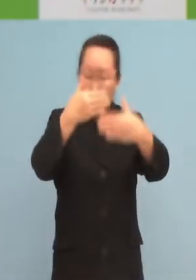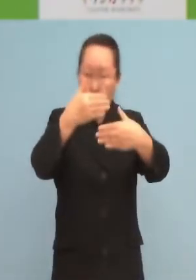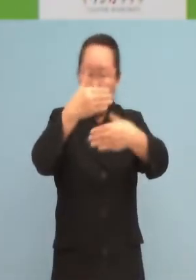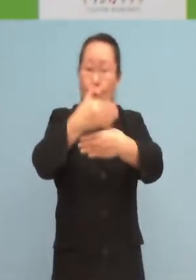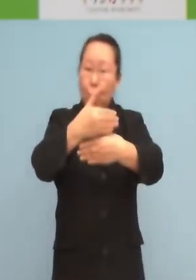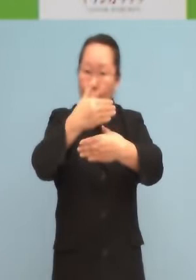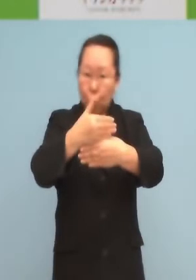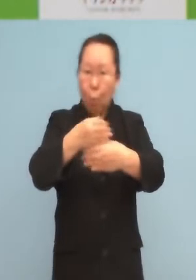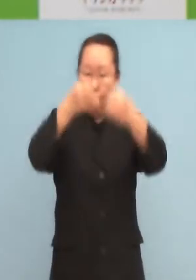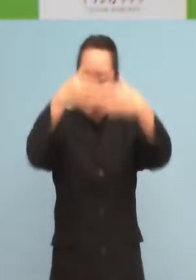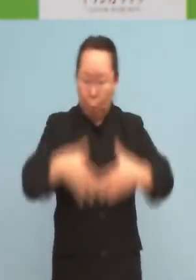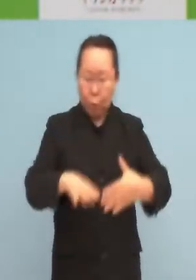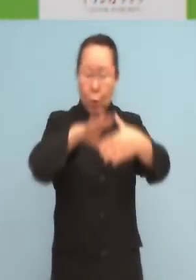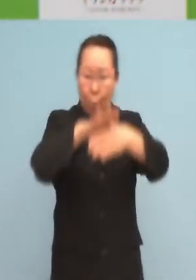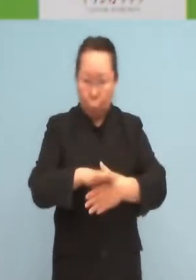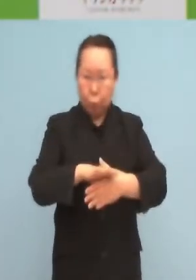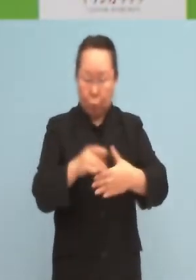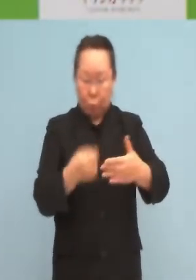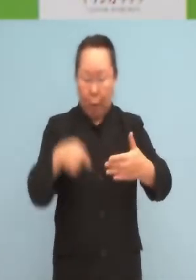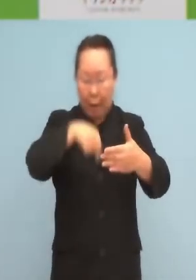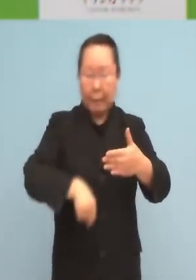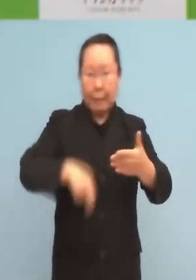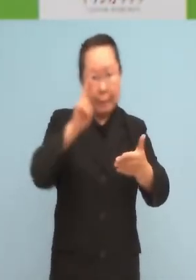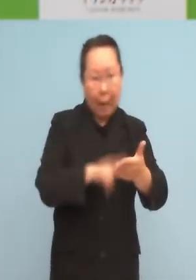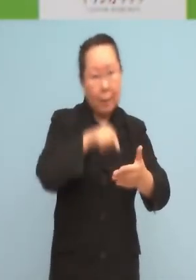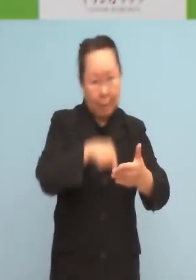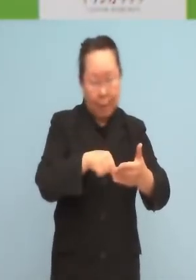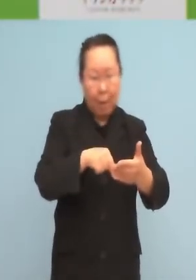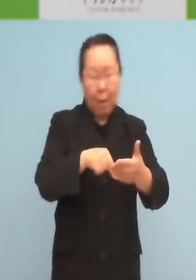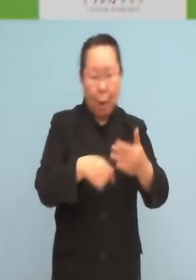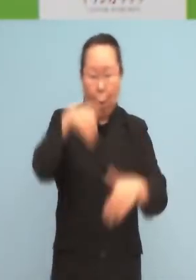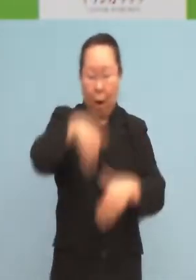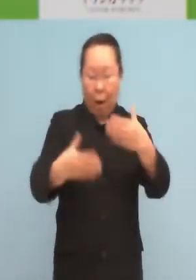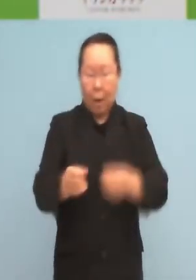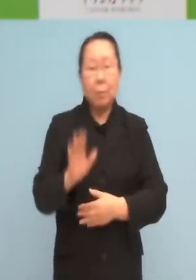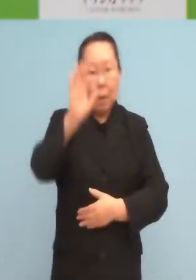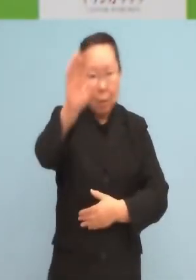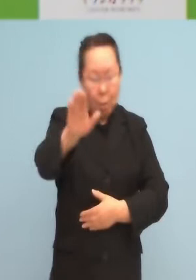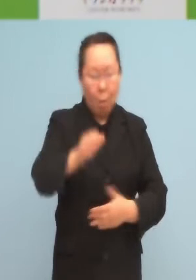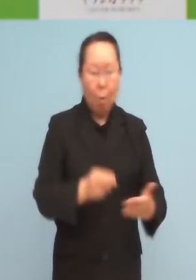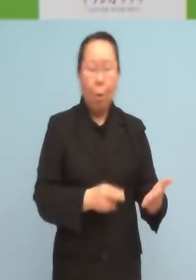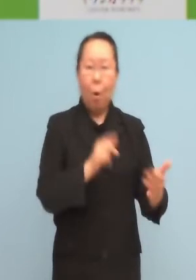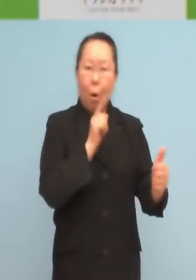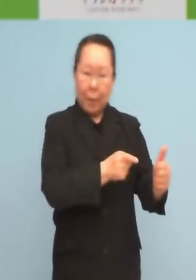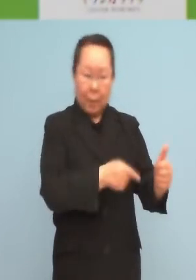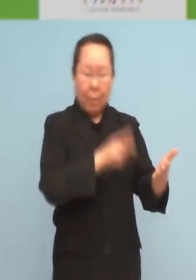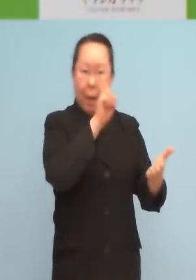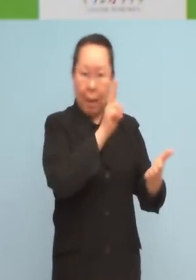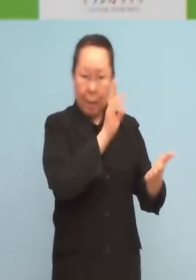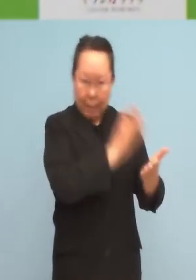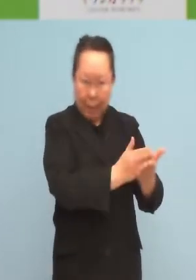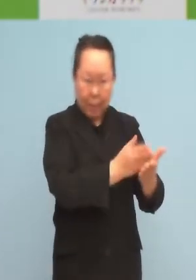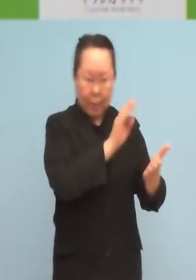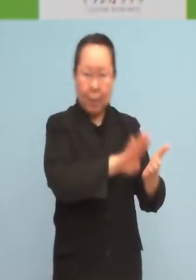では、落札後に指名、停止処分となった、企業との仮